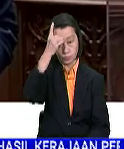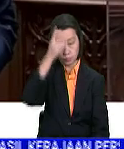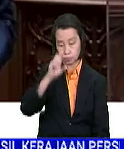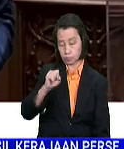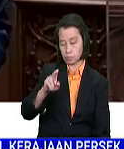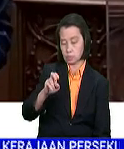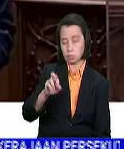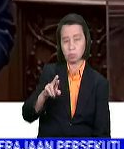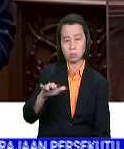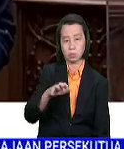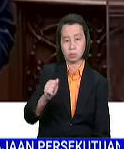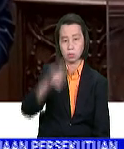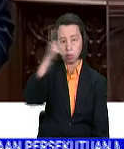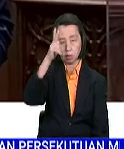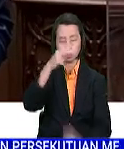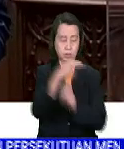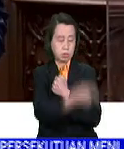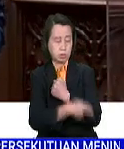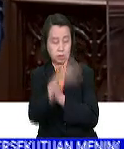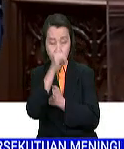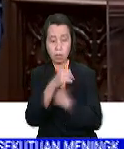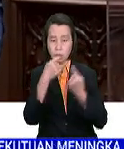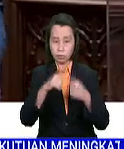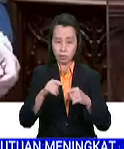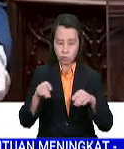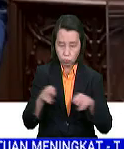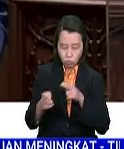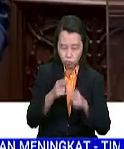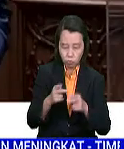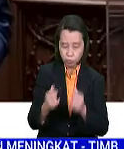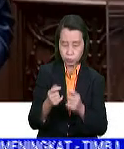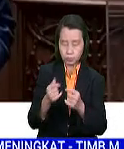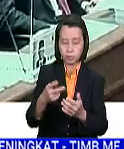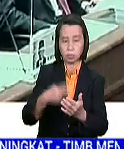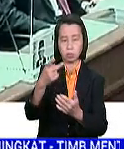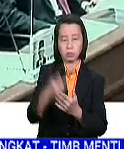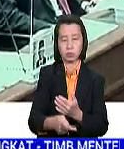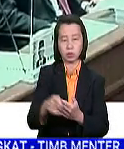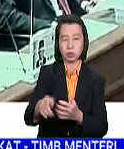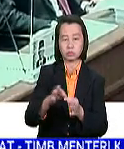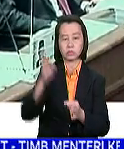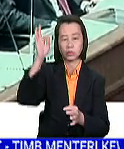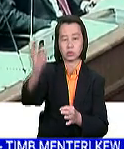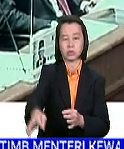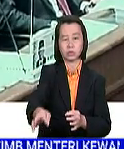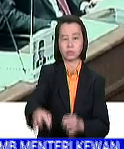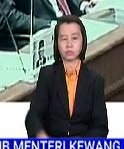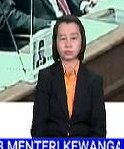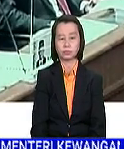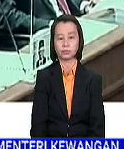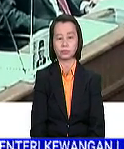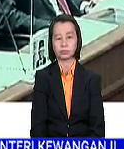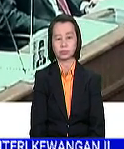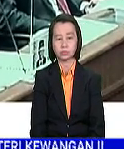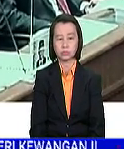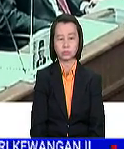berkata, kerajaan negeri kini sedang berusaha untuk mempercepat semula projek yang tertangguh.